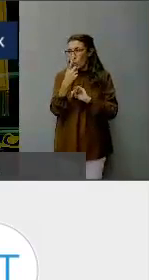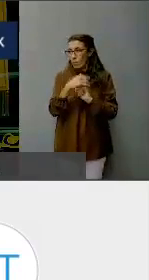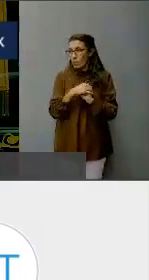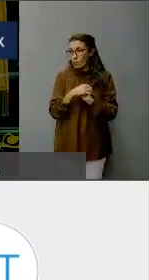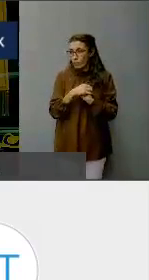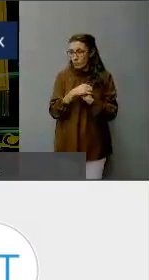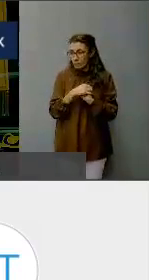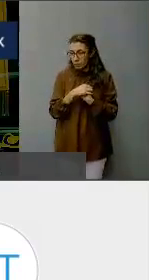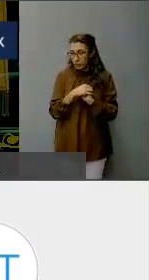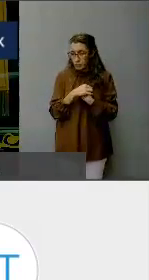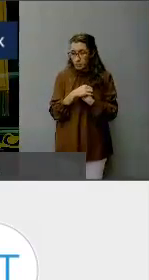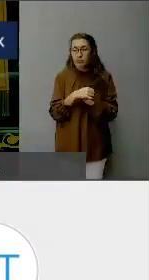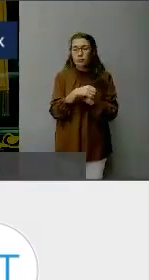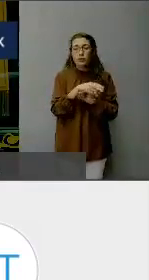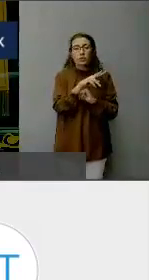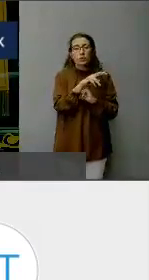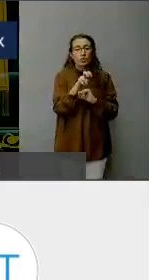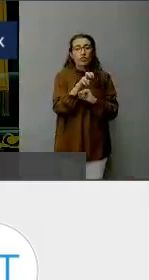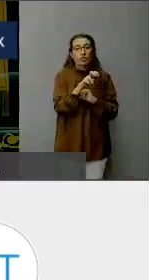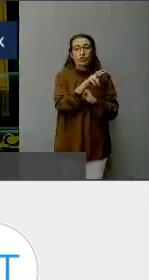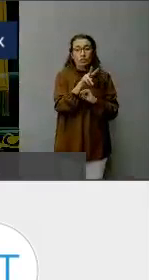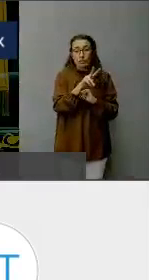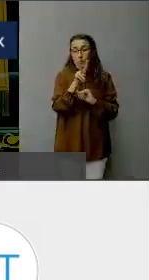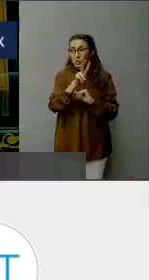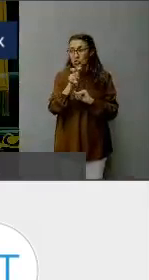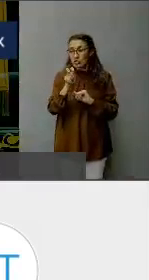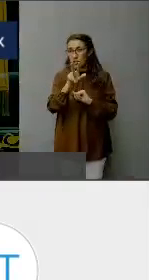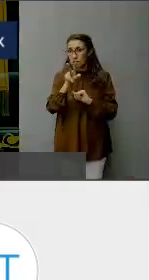perfetto bene grazie